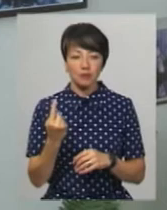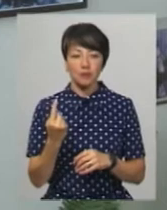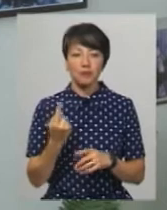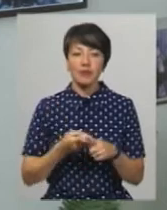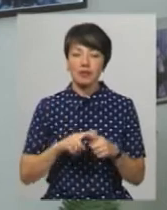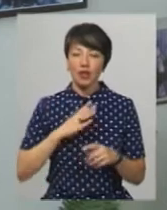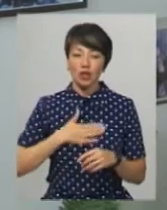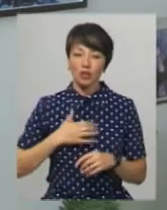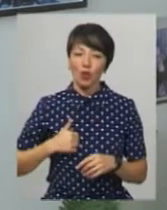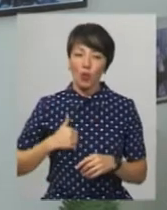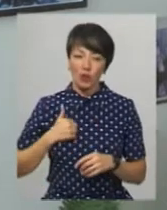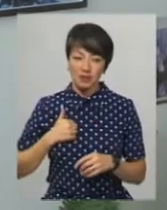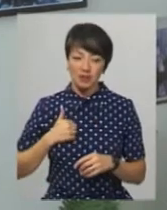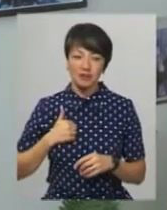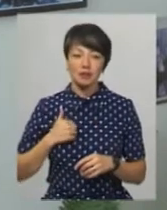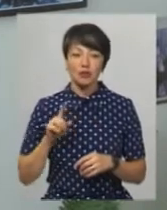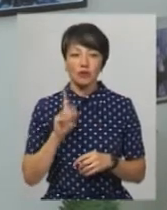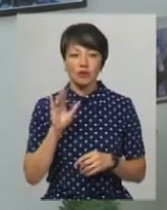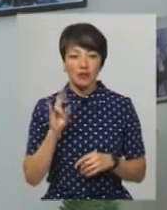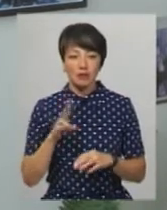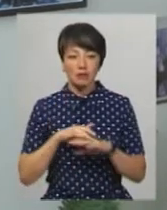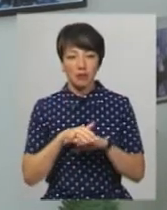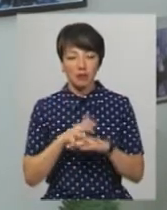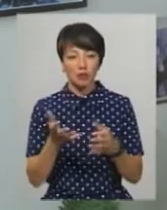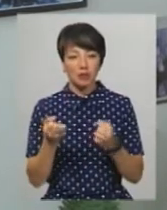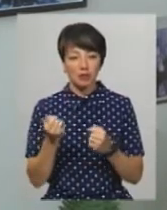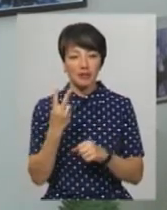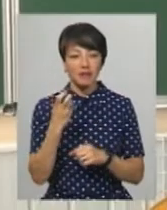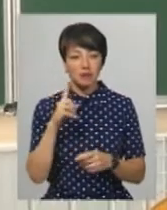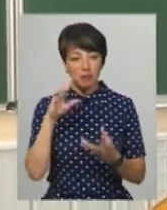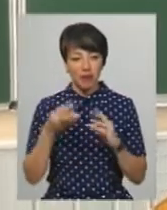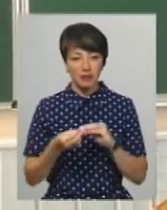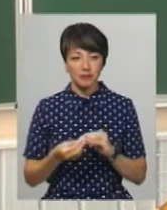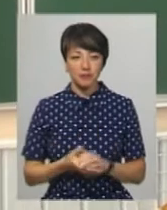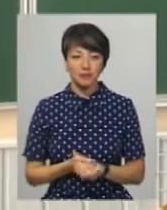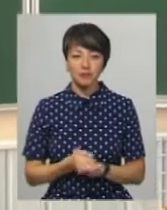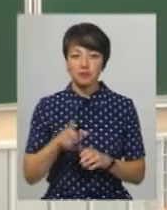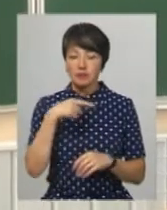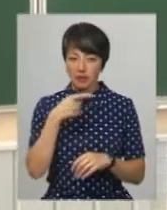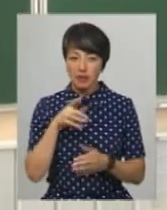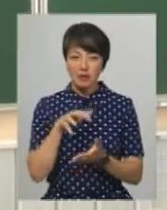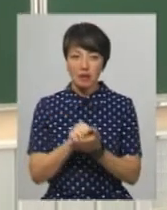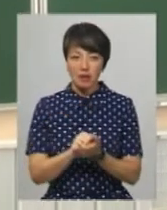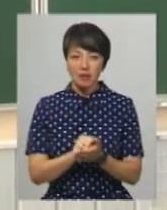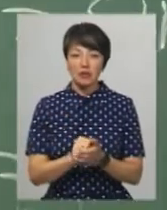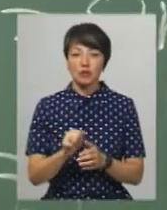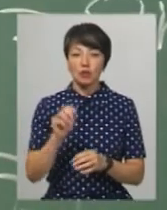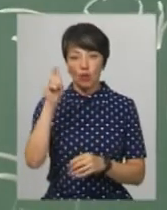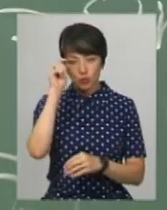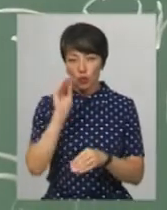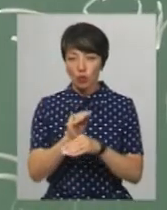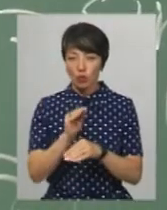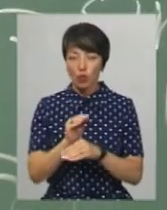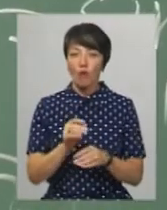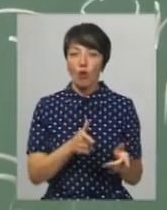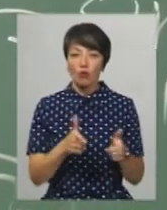це наша гордість, що він з математики отримав 200 балів. Людмила Кирилюк каже, займалася з учнем додатково, коли